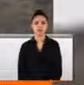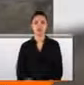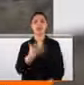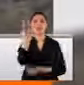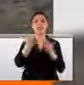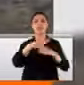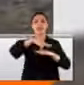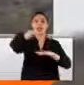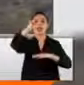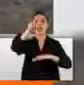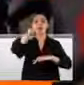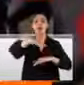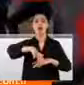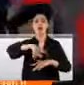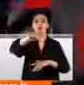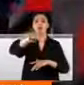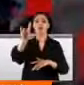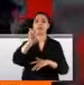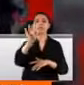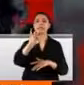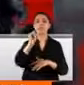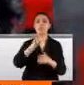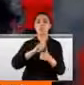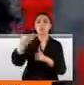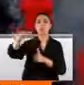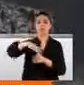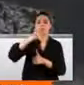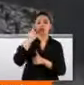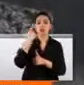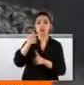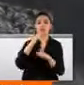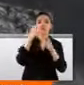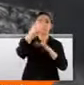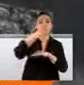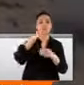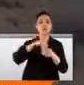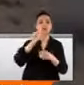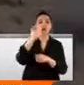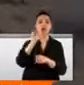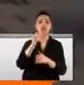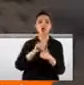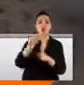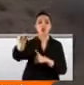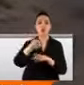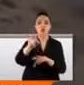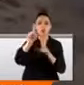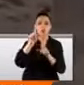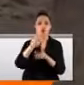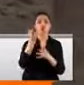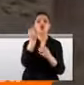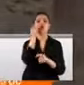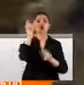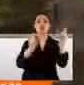Yanardağ başkent Reykjavik'e 40 kilometre mesafede. Kratere ulaşmak içinse 6 kilometre yürümek gerekiyor. Binlerce